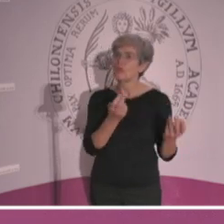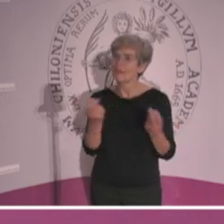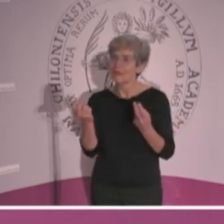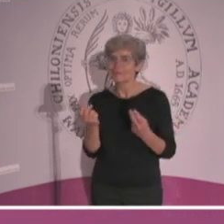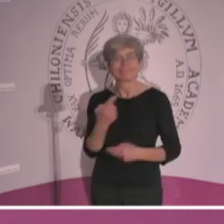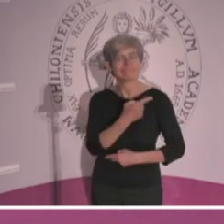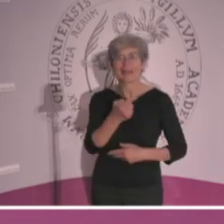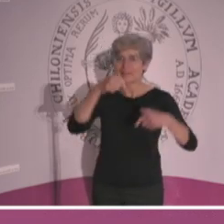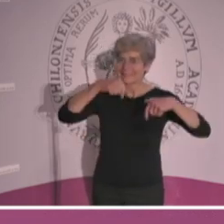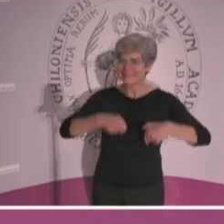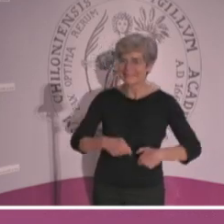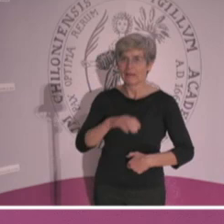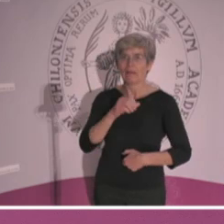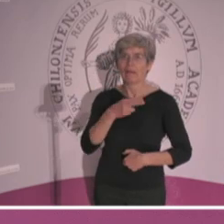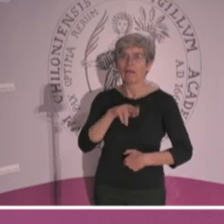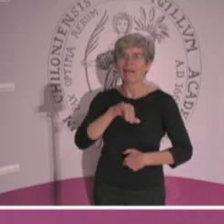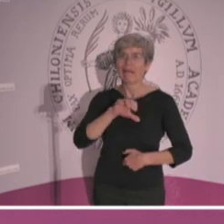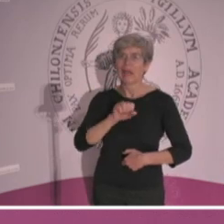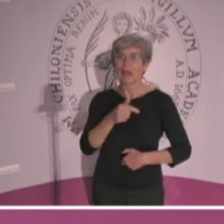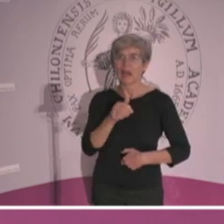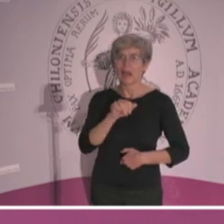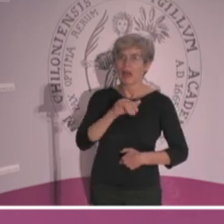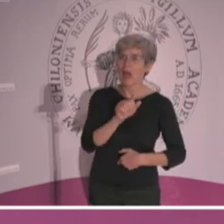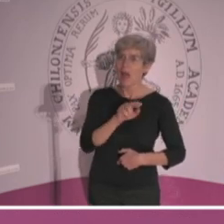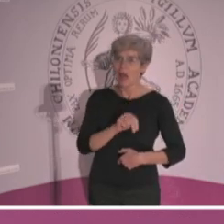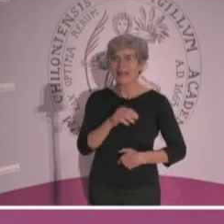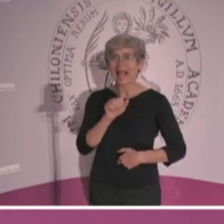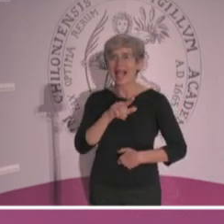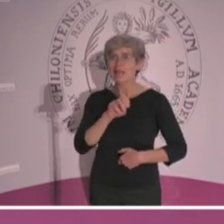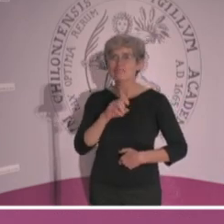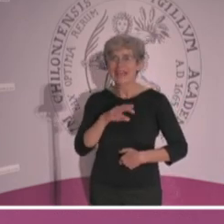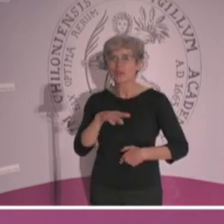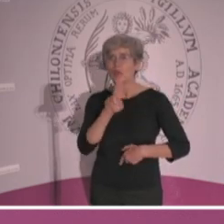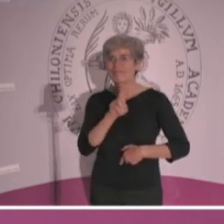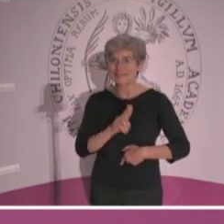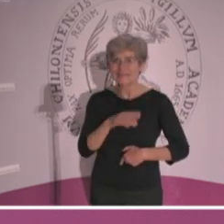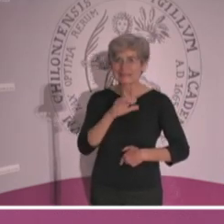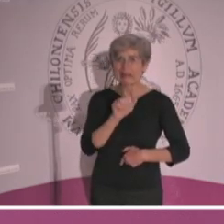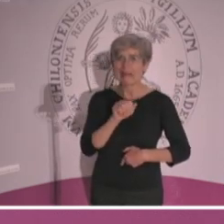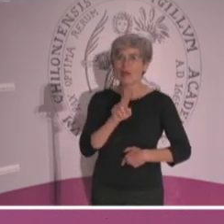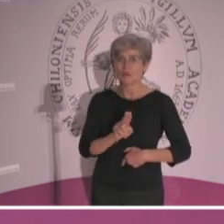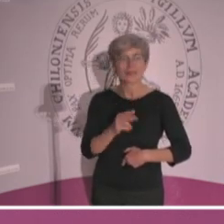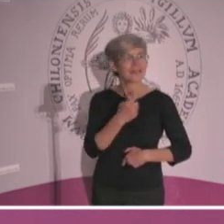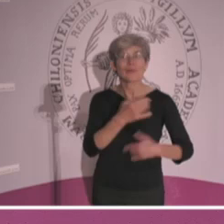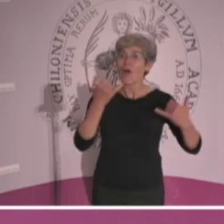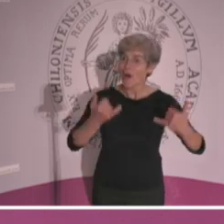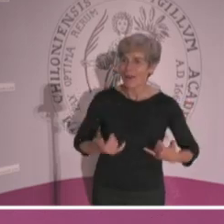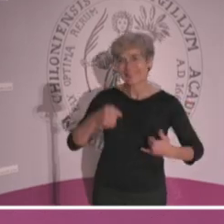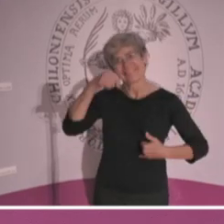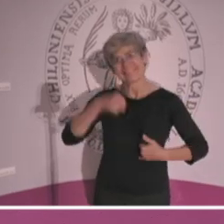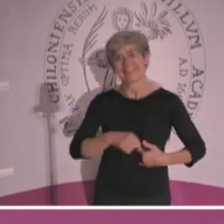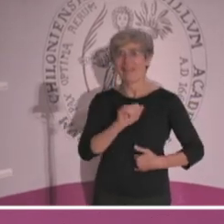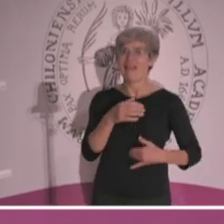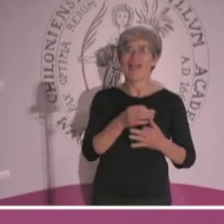CRU heiße ich Sie sehr herzlich willkommen an Ihrem ersten Tag an unserer Universität, hier im